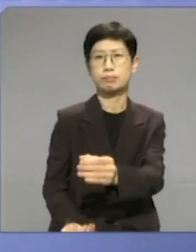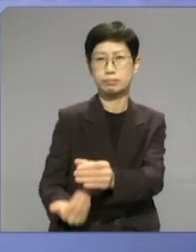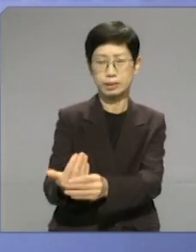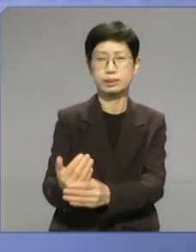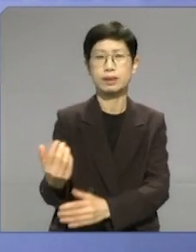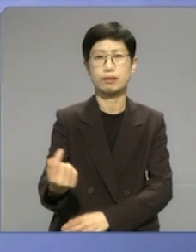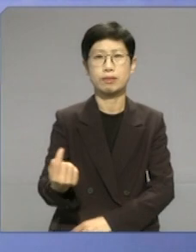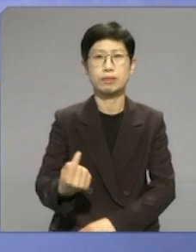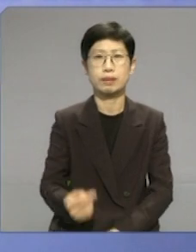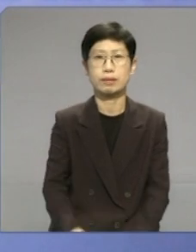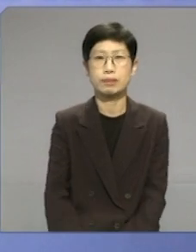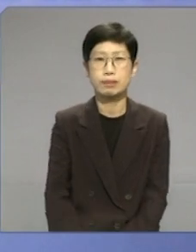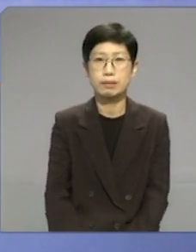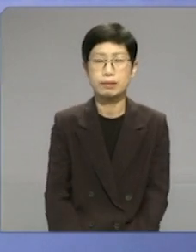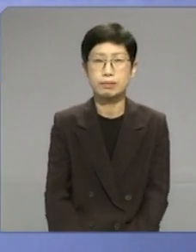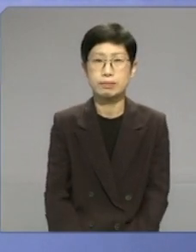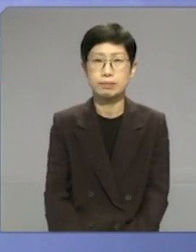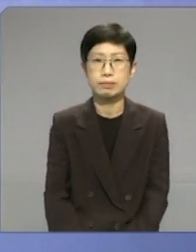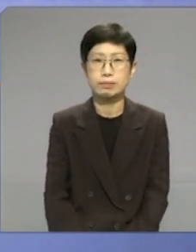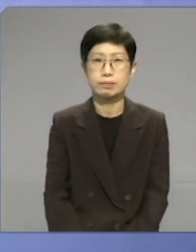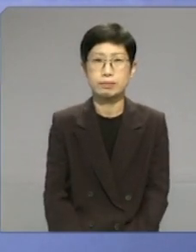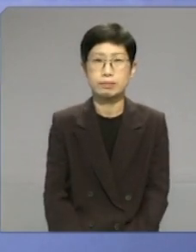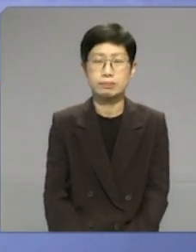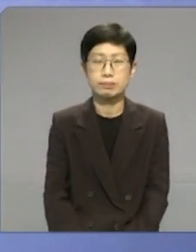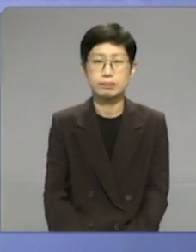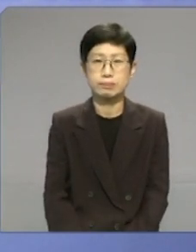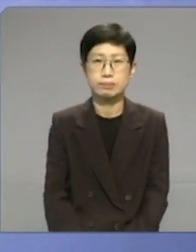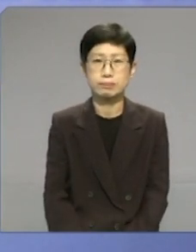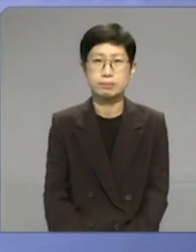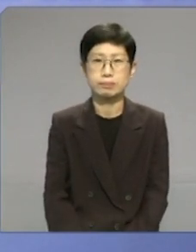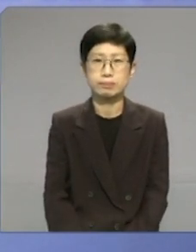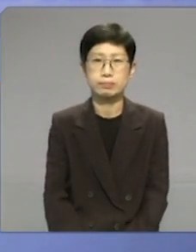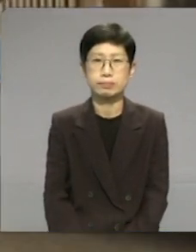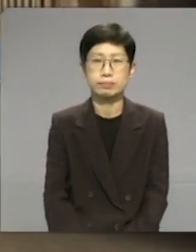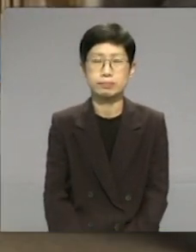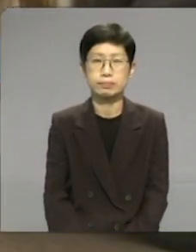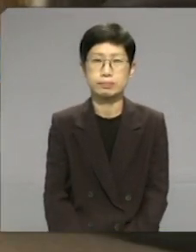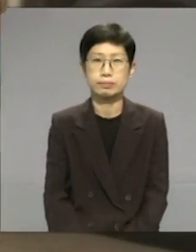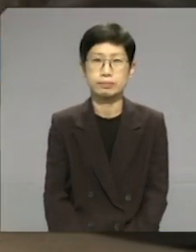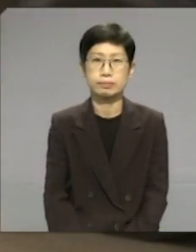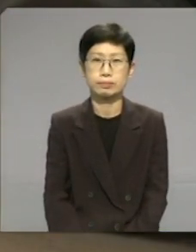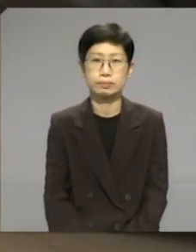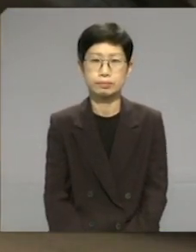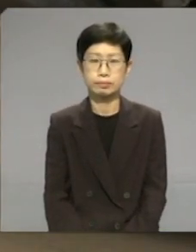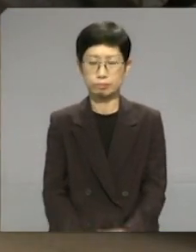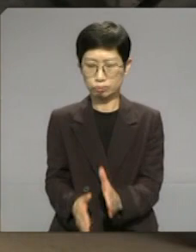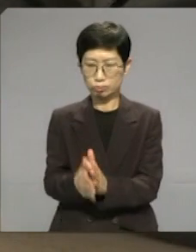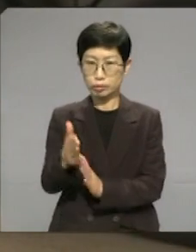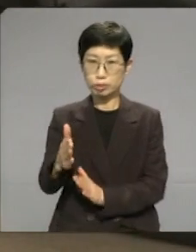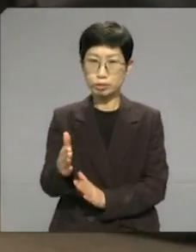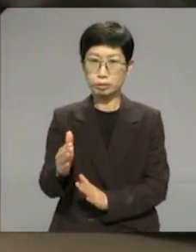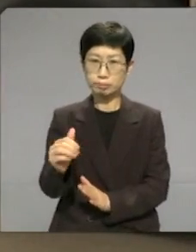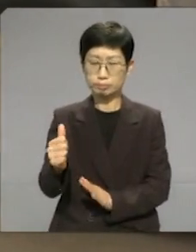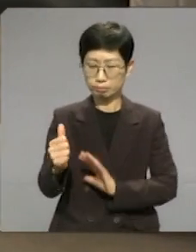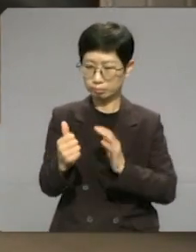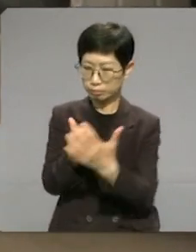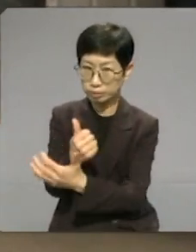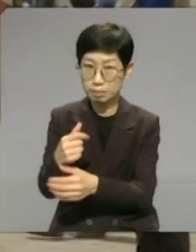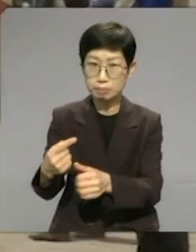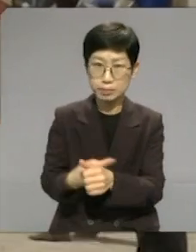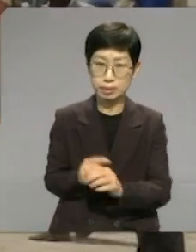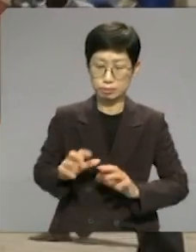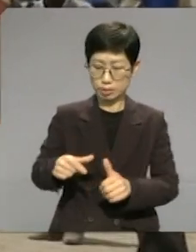of the 2 million Sudanese who call Al-Fashir home. 도시가 포위되면서